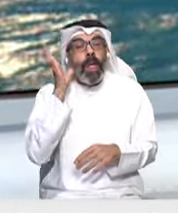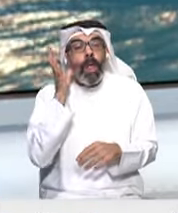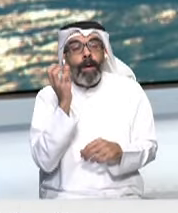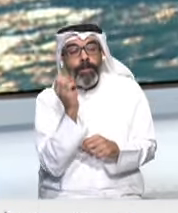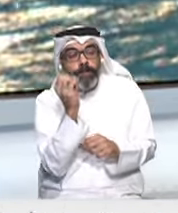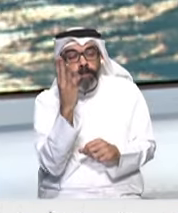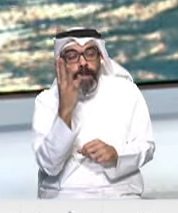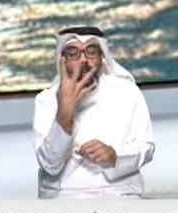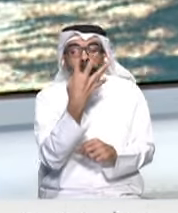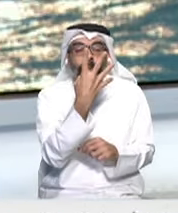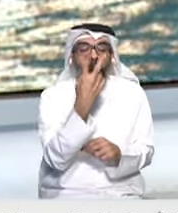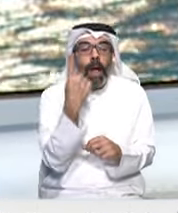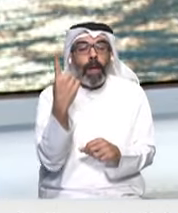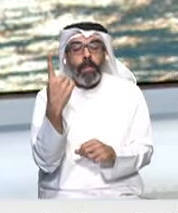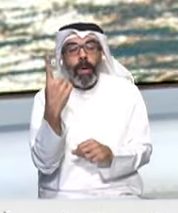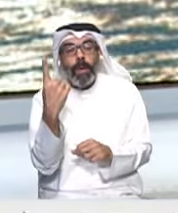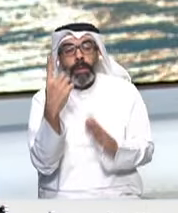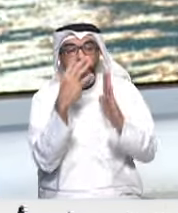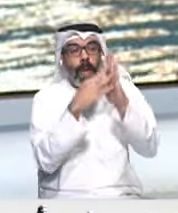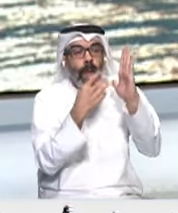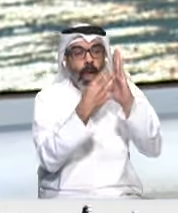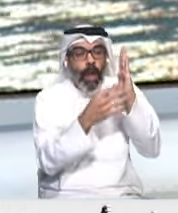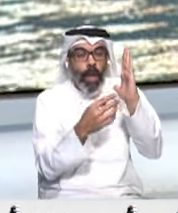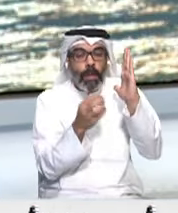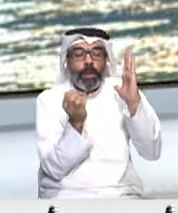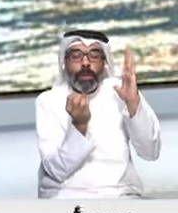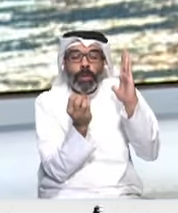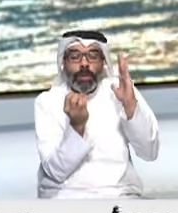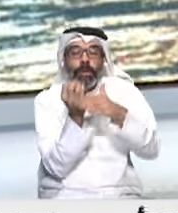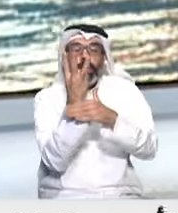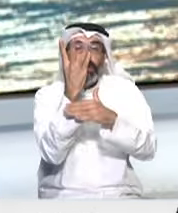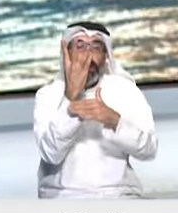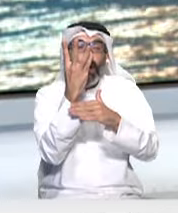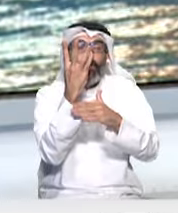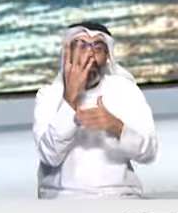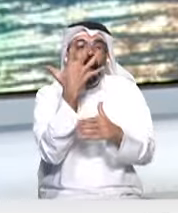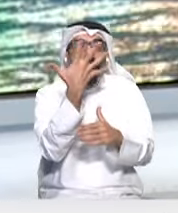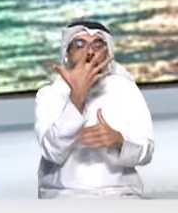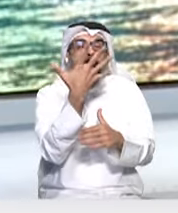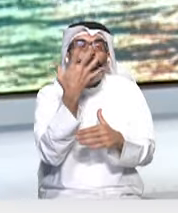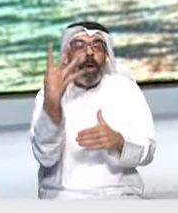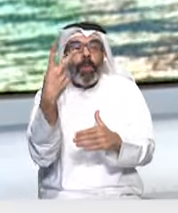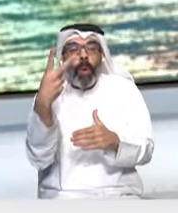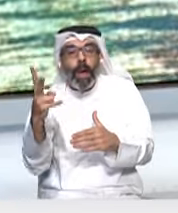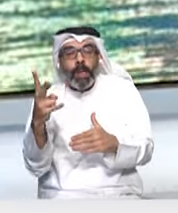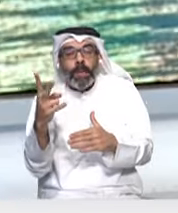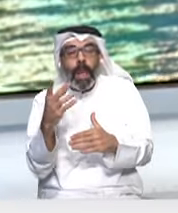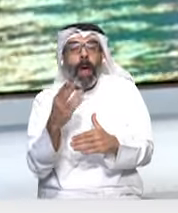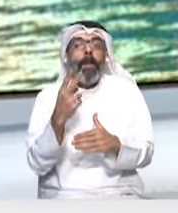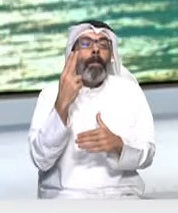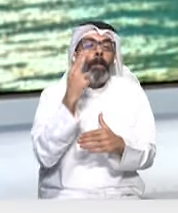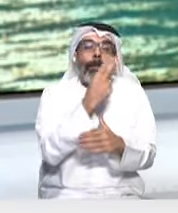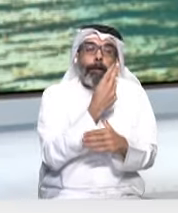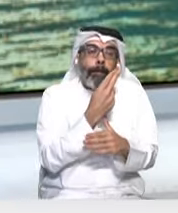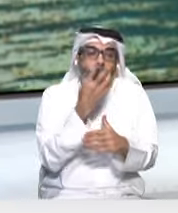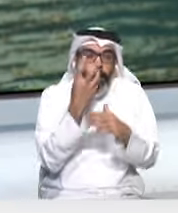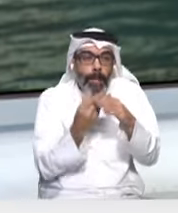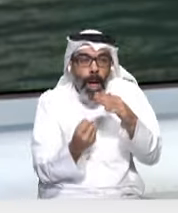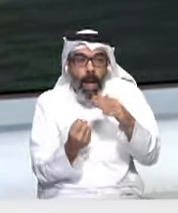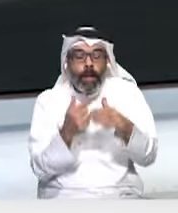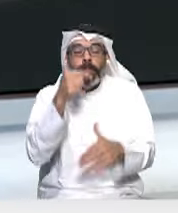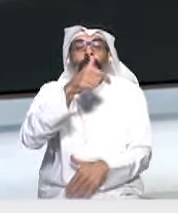لمدينة الكويت الساعة 4 دقيقة، موعد شروق الشمس الساعة 5:24، موعد أذان المغرب الساعة 6:14